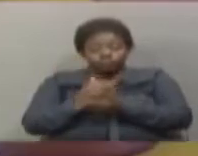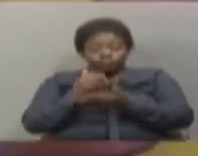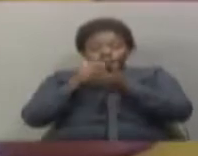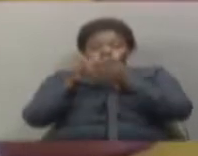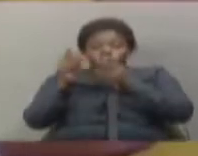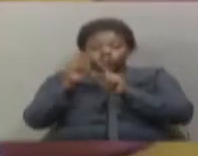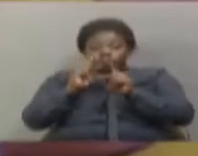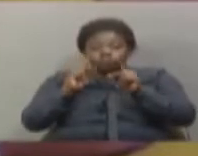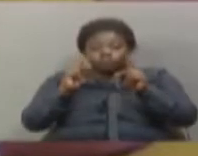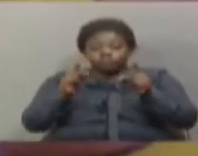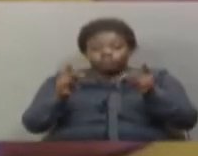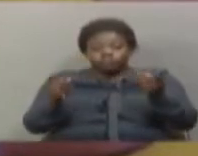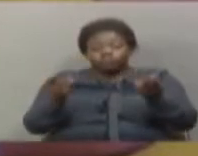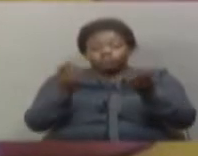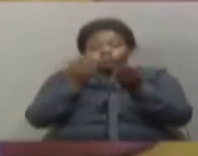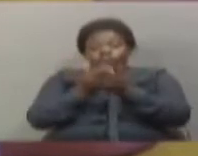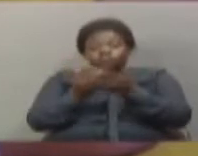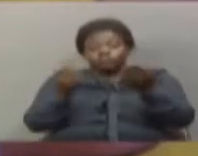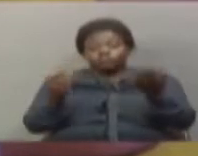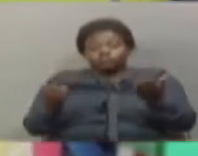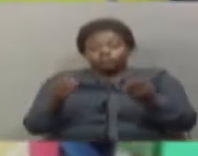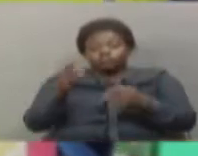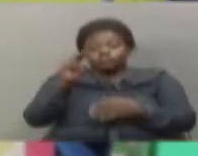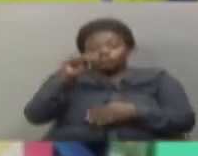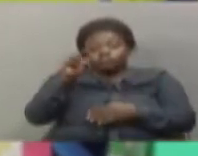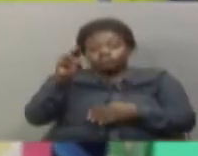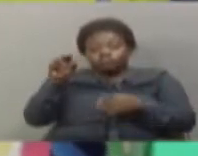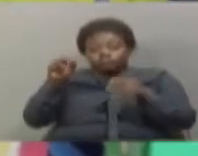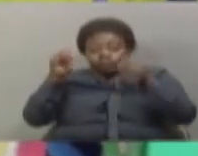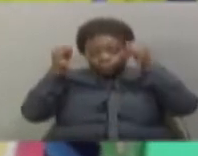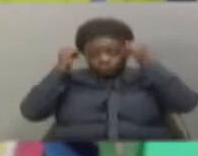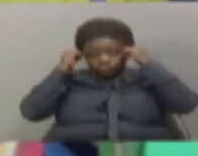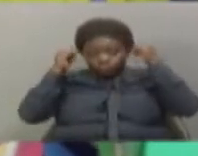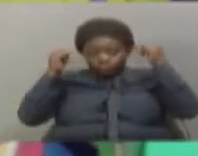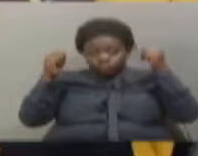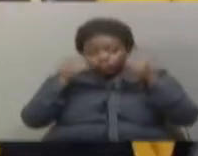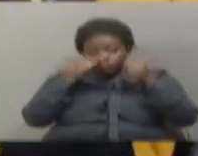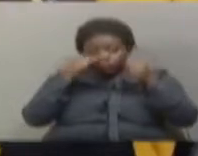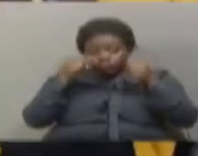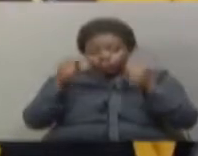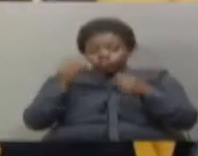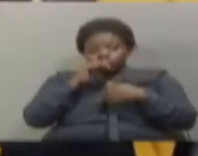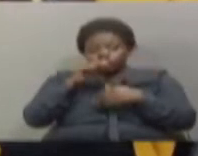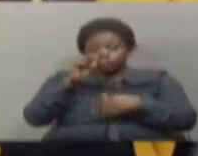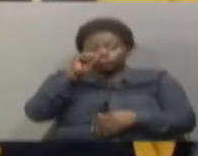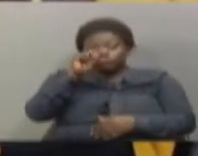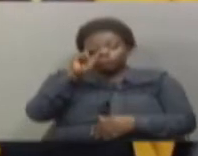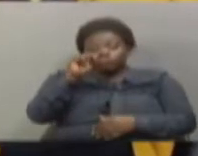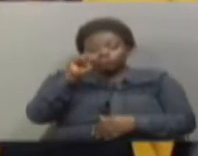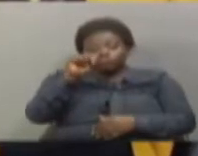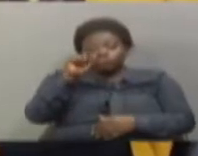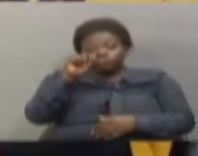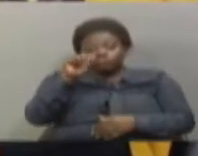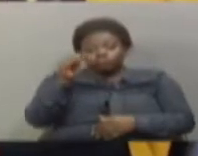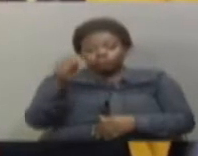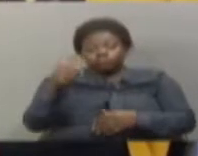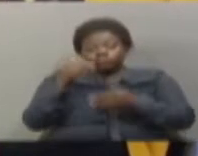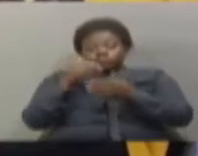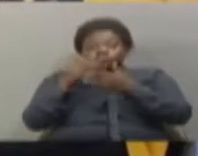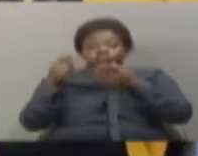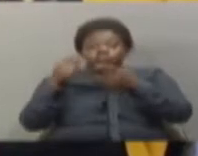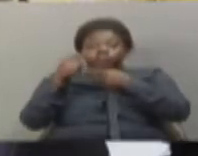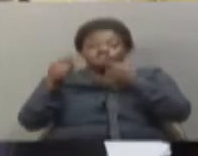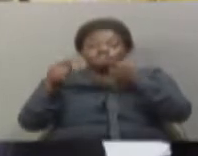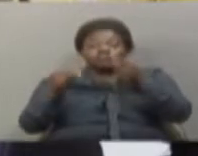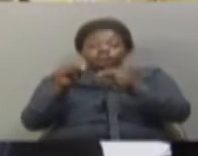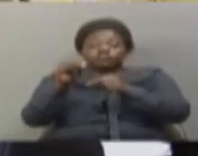abantu. Kyokka asabye ssente b'ekina ky'enaalemu era omukulembeze w'eggwanga yoweri Museveni ne Speaker Anita Mongo okubakwasisa okwongera okuga